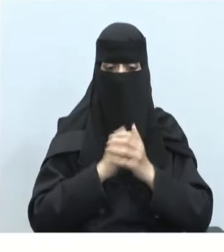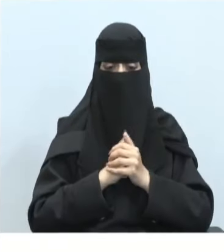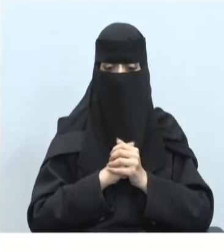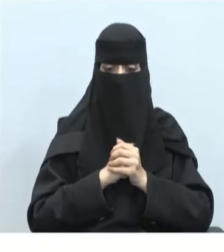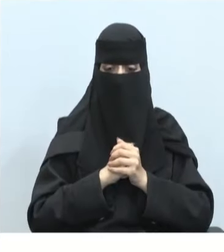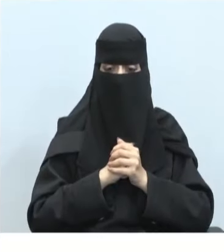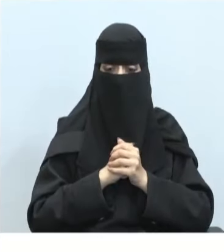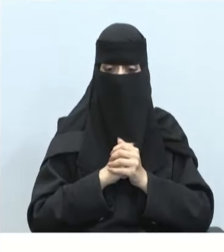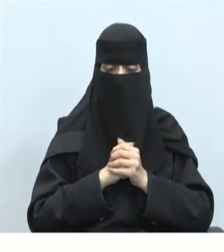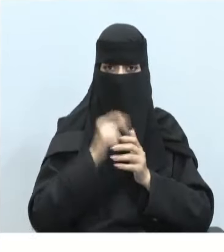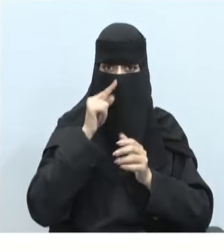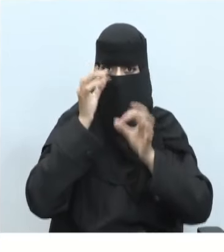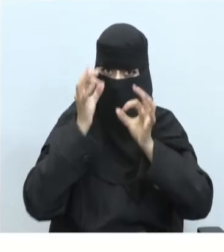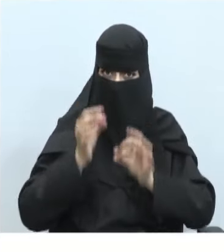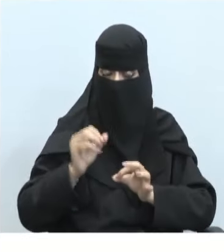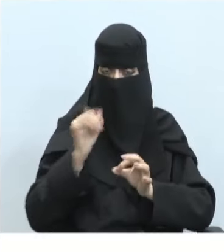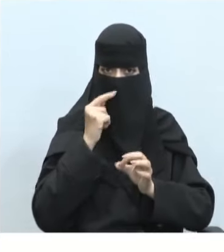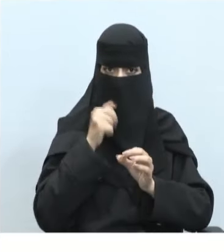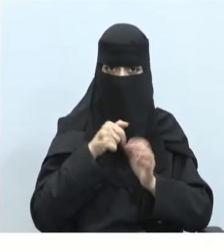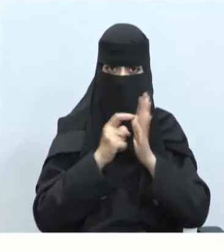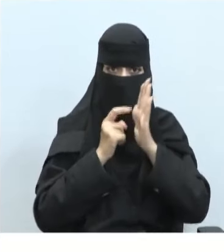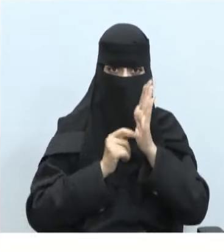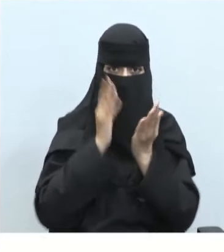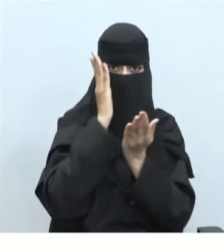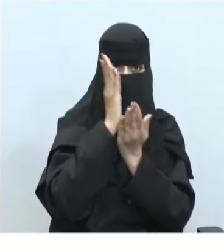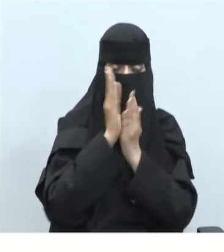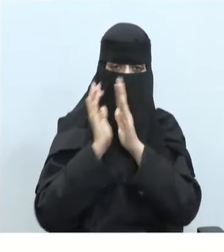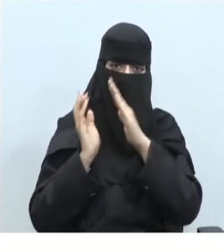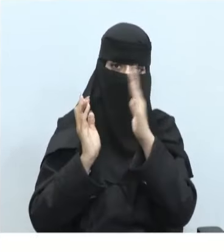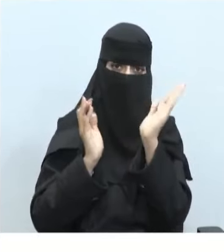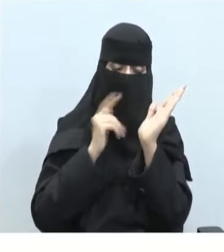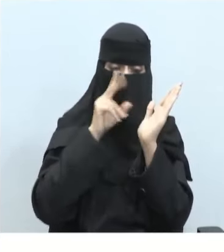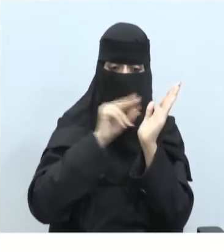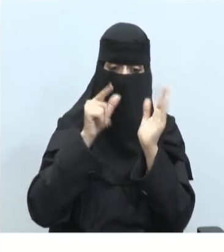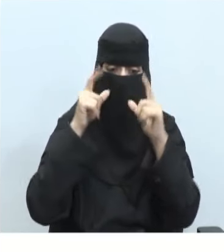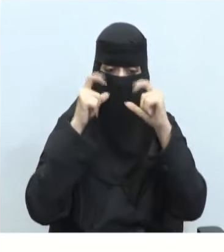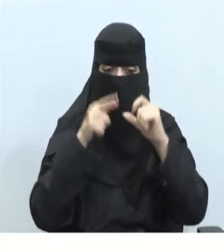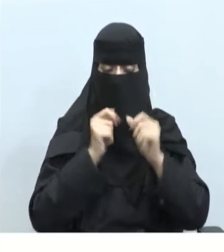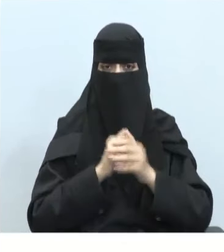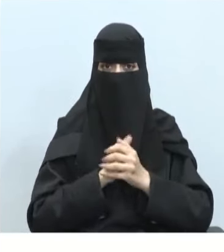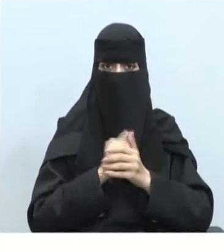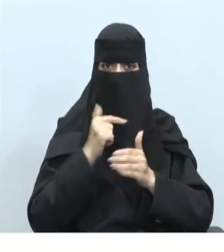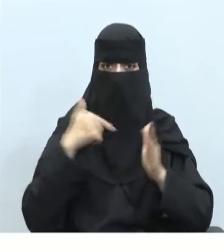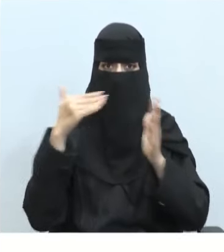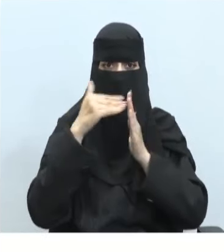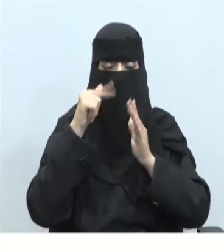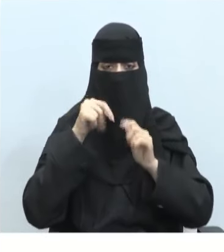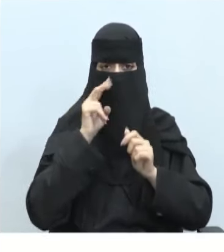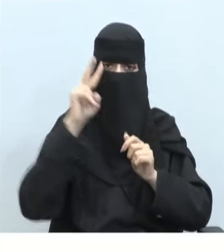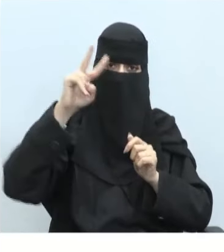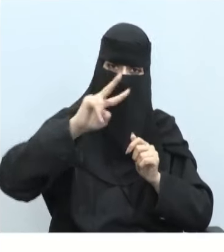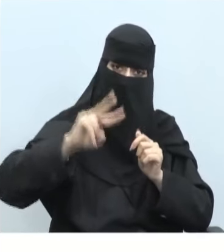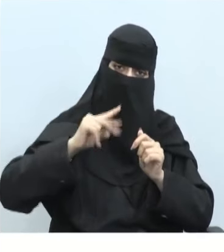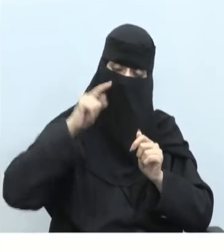تحديده تاكد من ضبط اتجاه النص على الجهه اليمين كما هو في الصوره حتى يسهل على القارئ